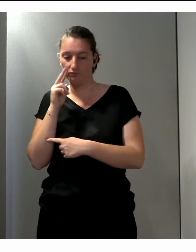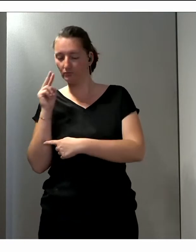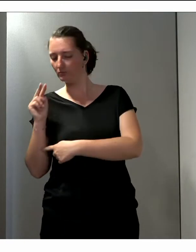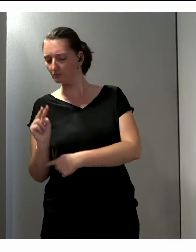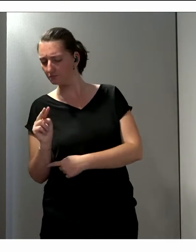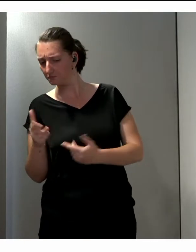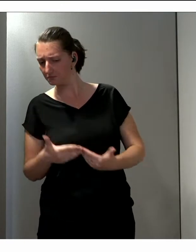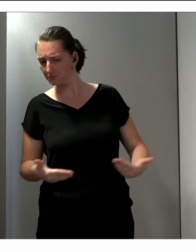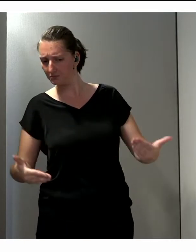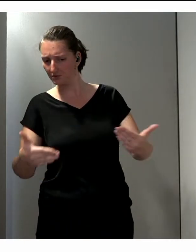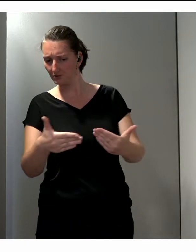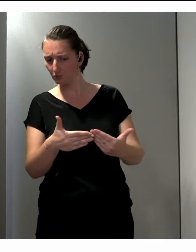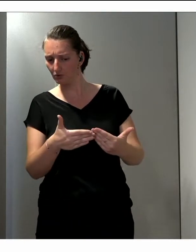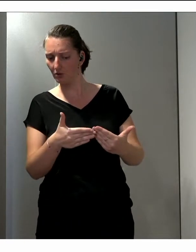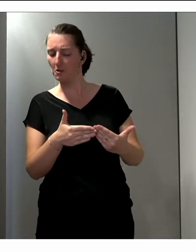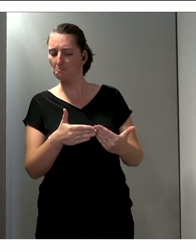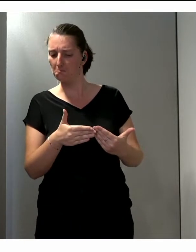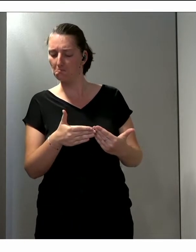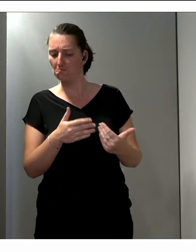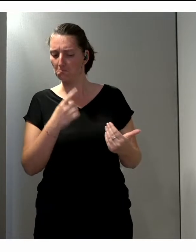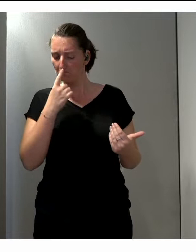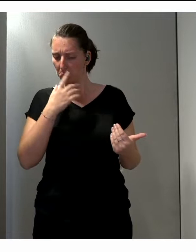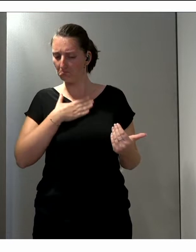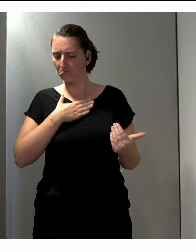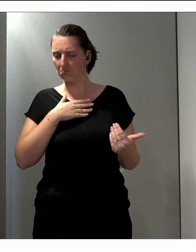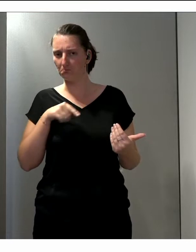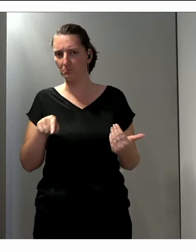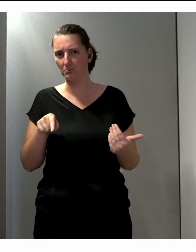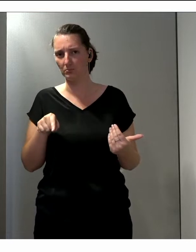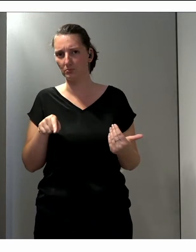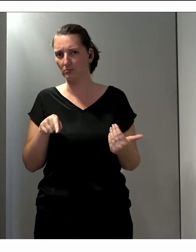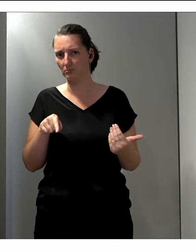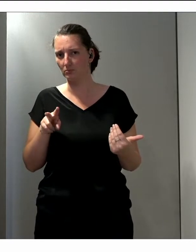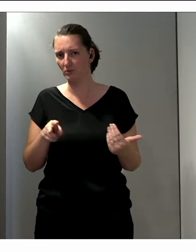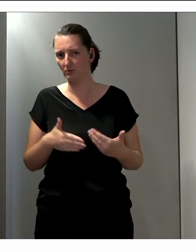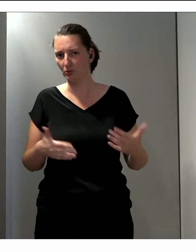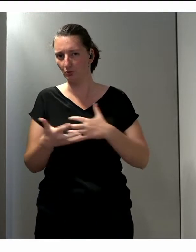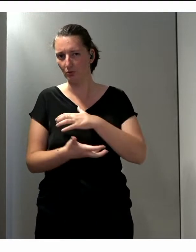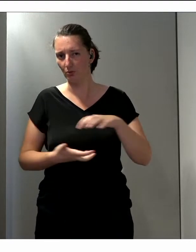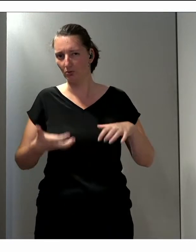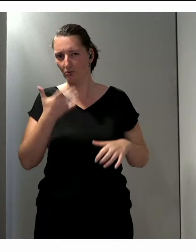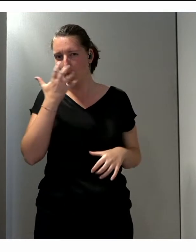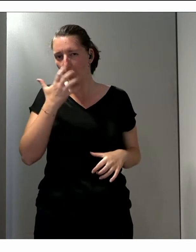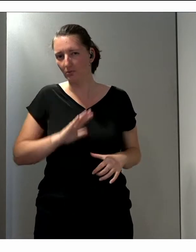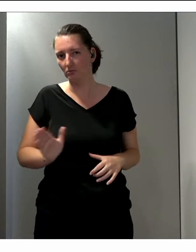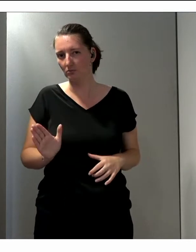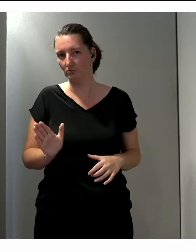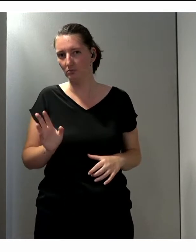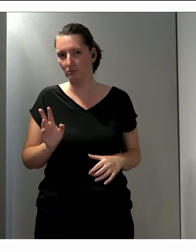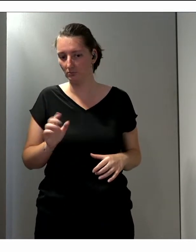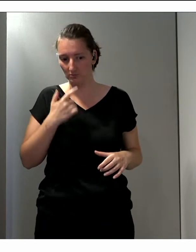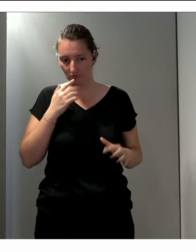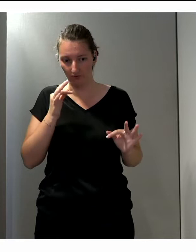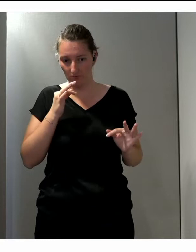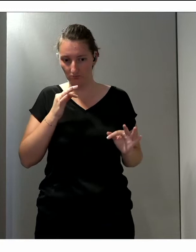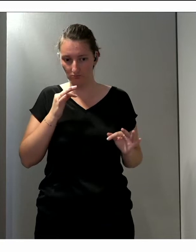sur la situation qui, à notre avis, devient quand même a été catastrophique, dans le sens où là, on était dans de l'atteinte à la dignité